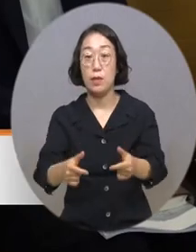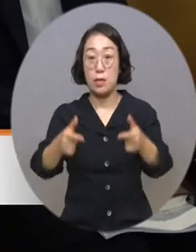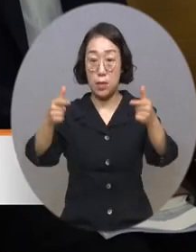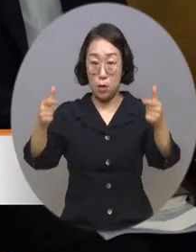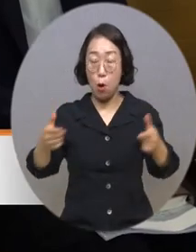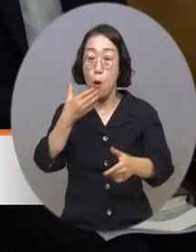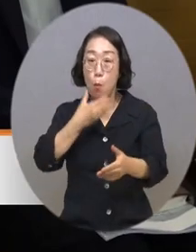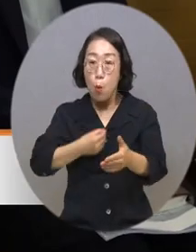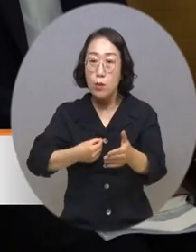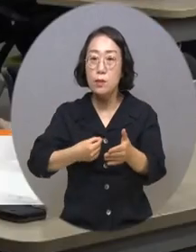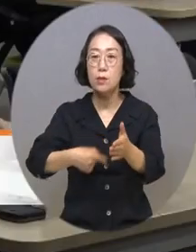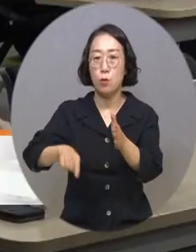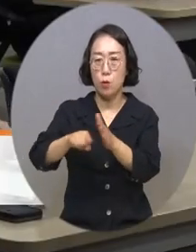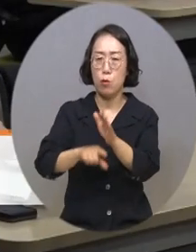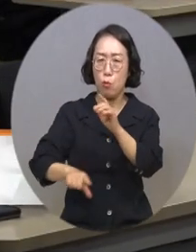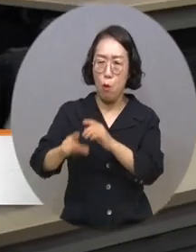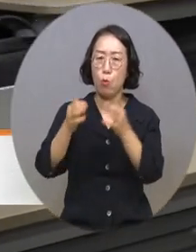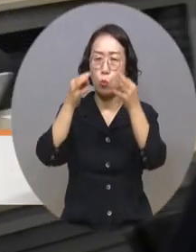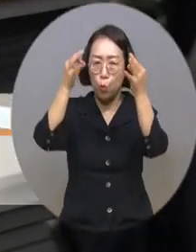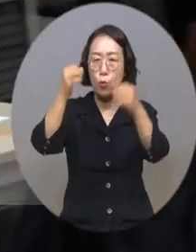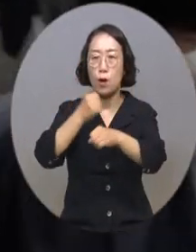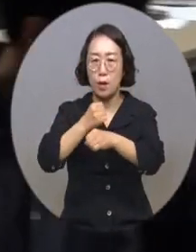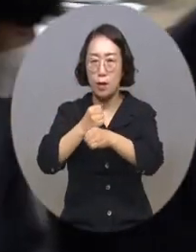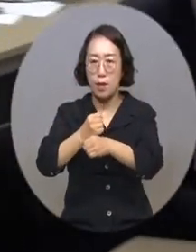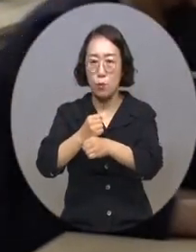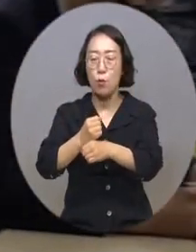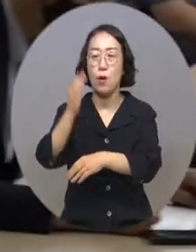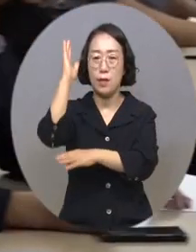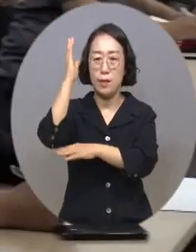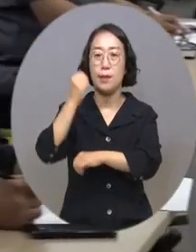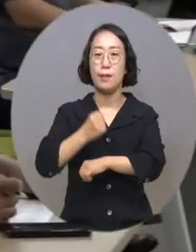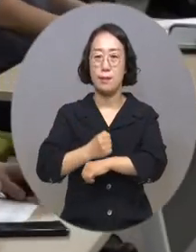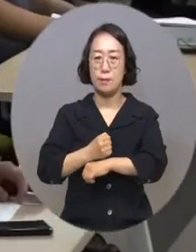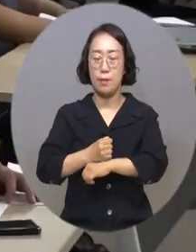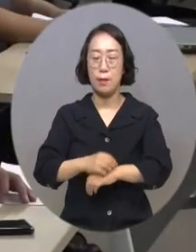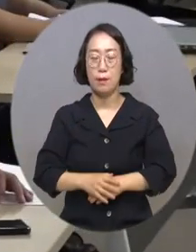지역사회 공동체 형성에 힘쓰겠다는 의지를 전했습니다.